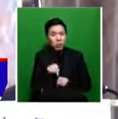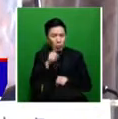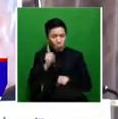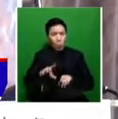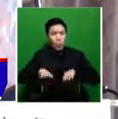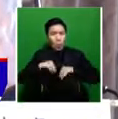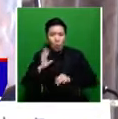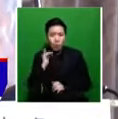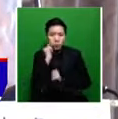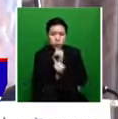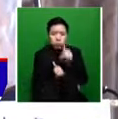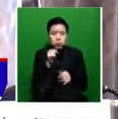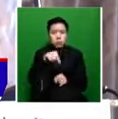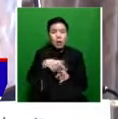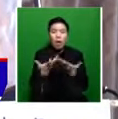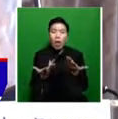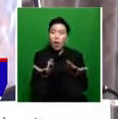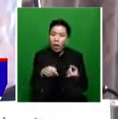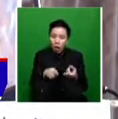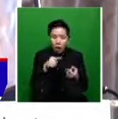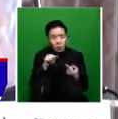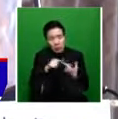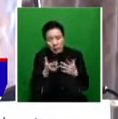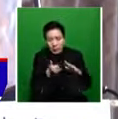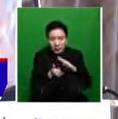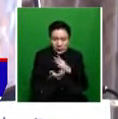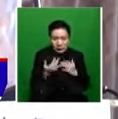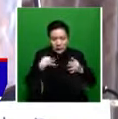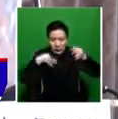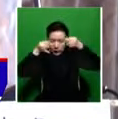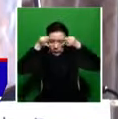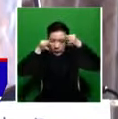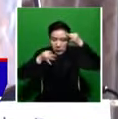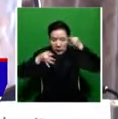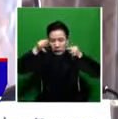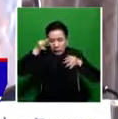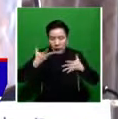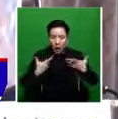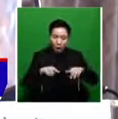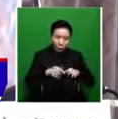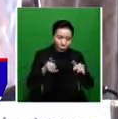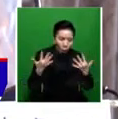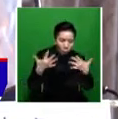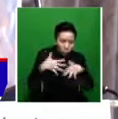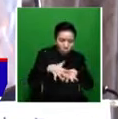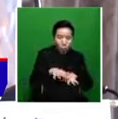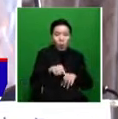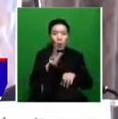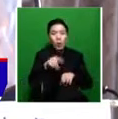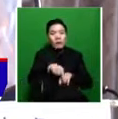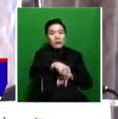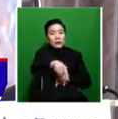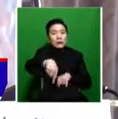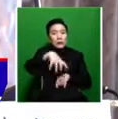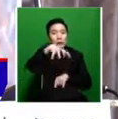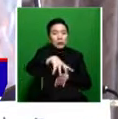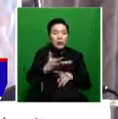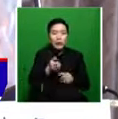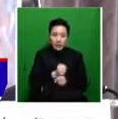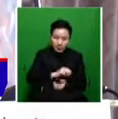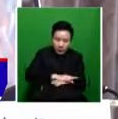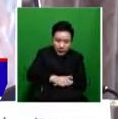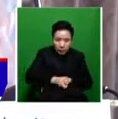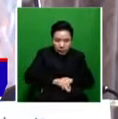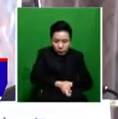รับว่าเมื่อไปถึงแล้วอาจจะมีกิจกรรมที่มีเหงื่อมีสารคัดหลั่งต่างๆออกมารวมถึงเรื่องของการบิ๊กคลีน